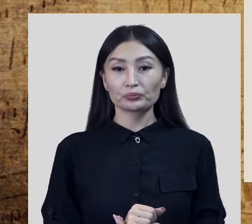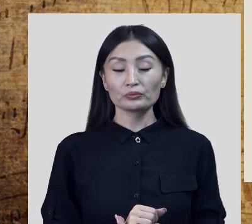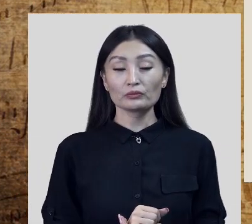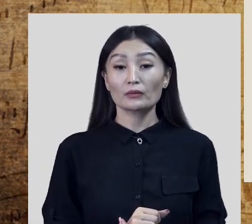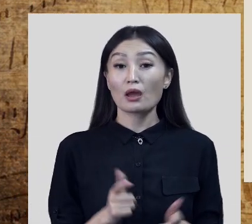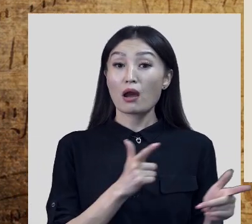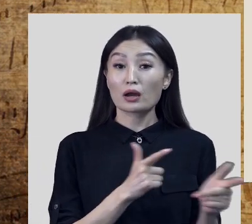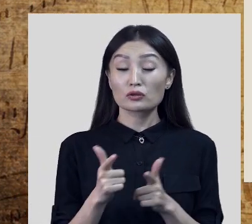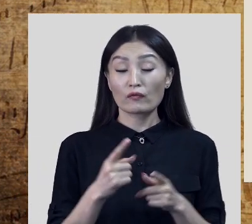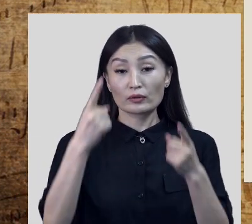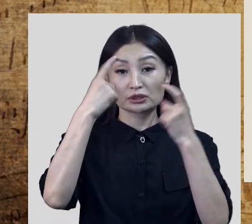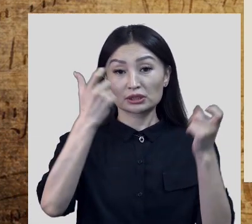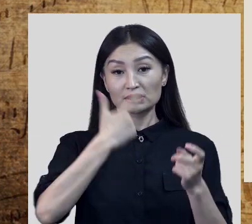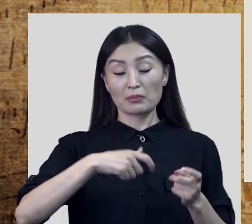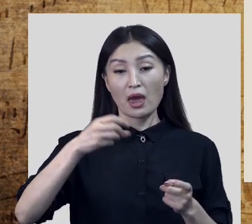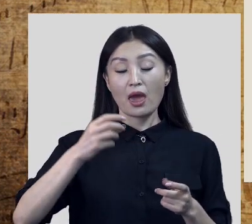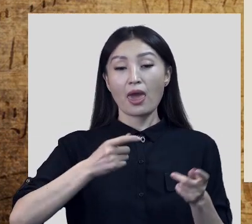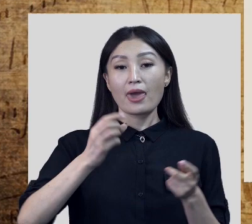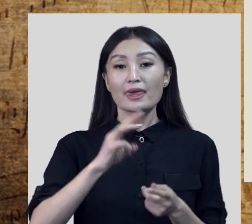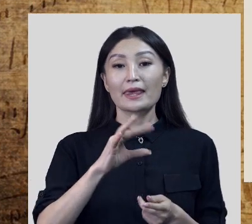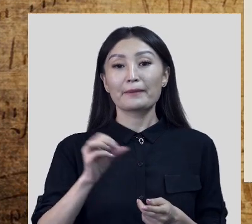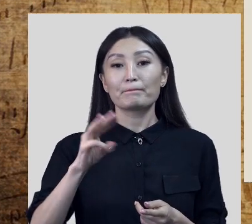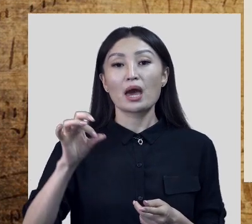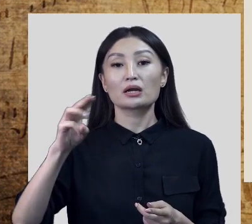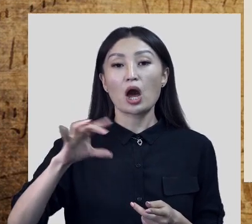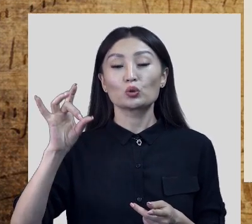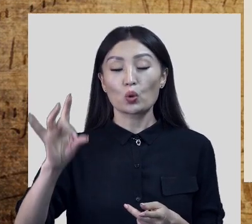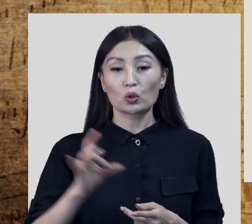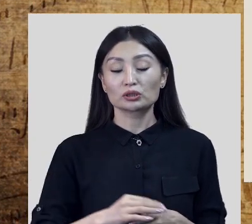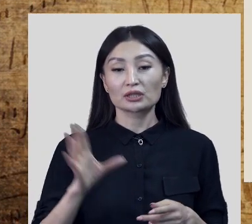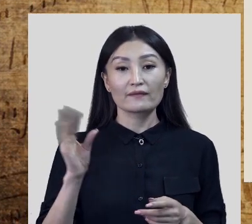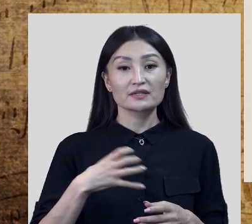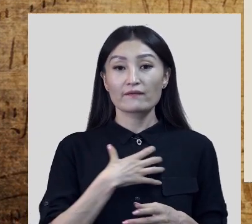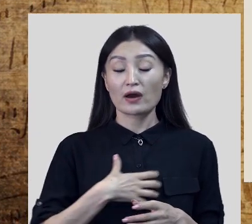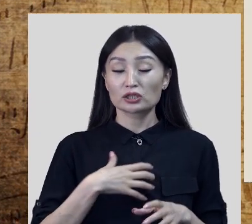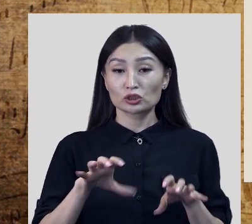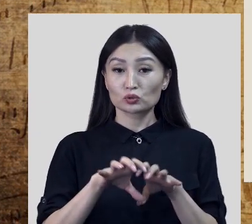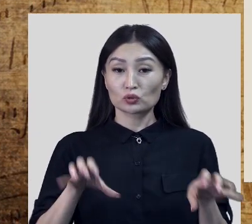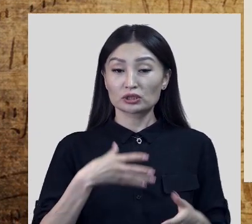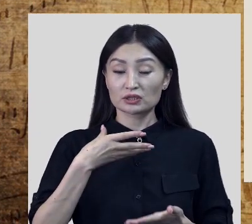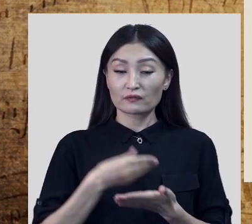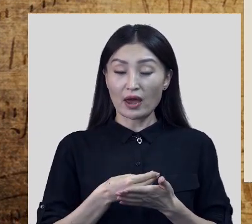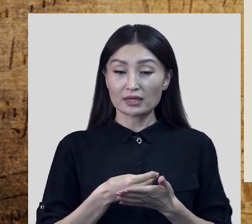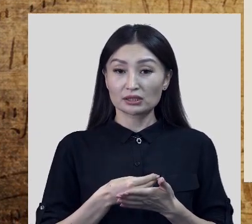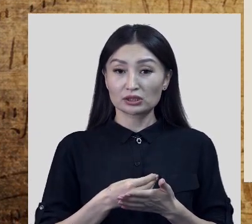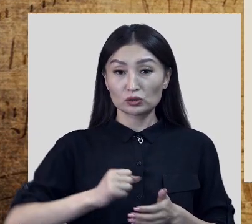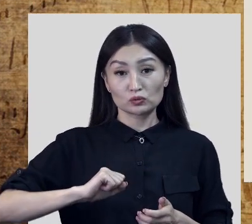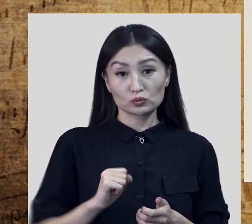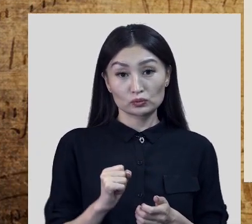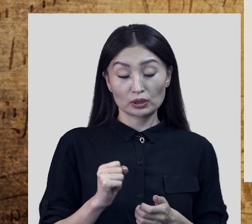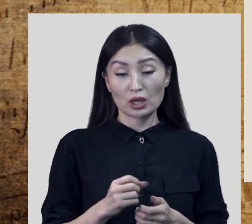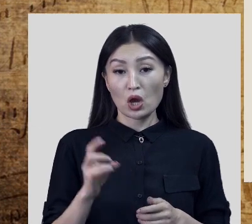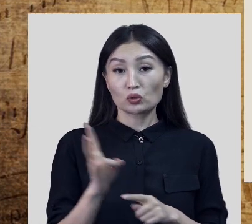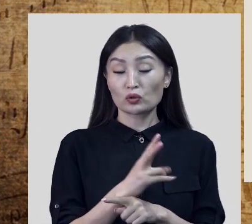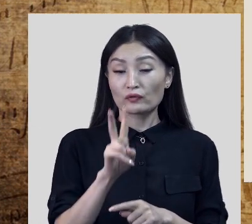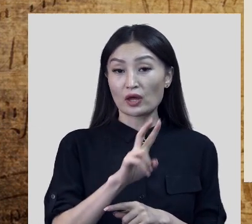готовясь провозгласить себя императором луи наполеон назначил на все важные военные должности своих ставленников а в ночь